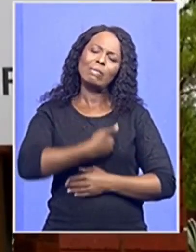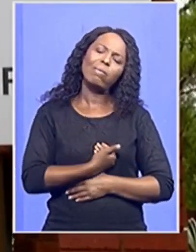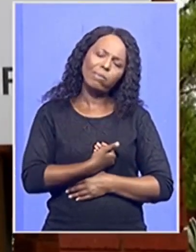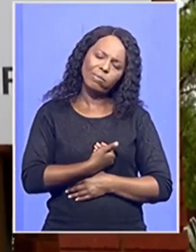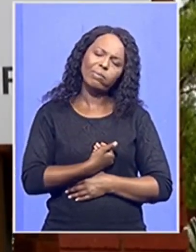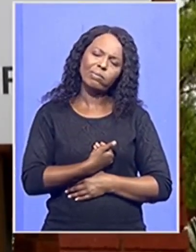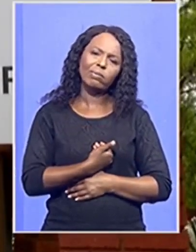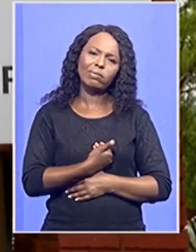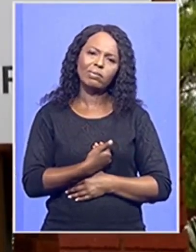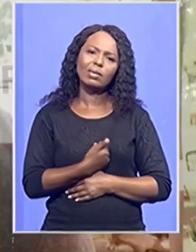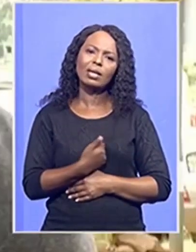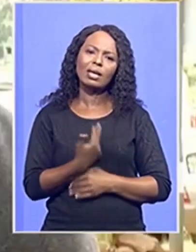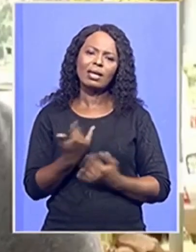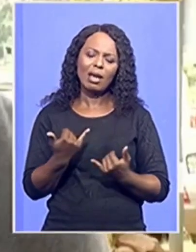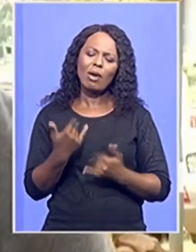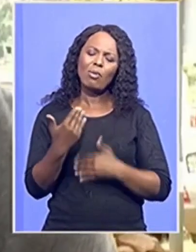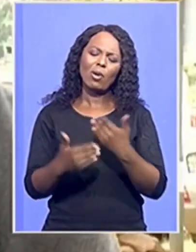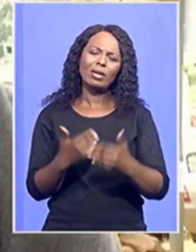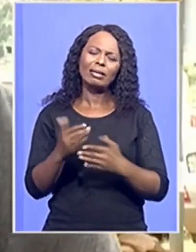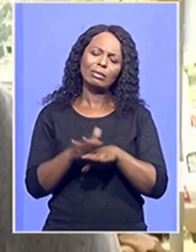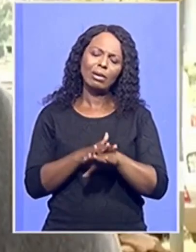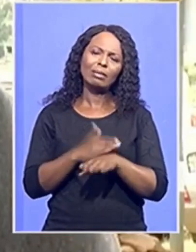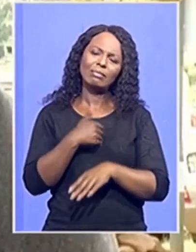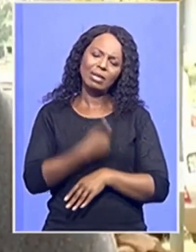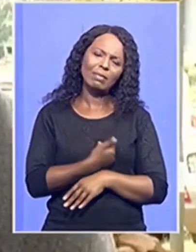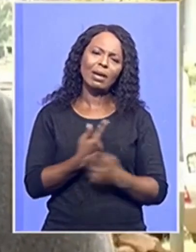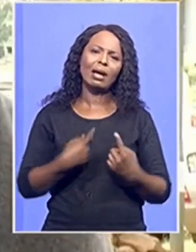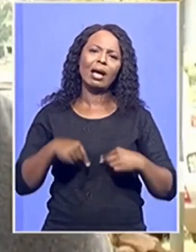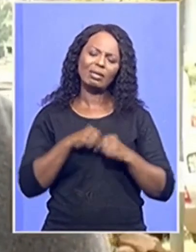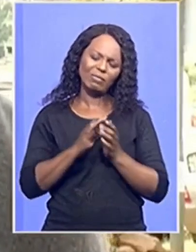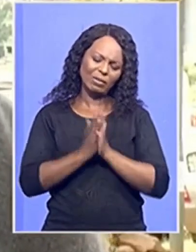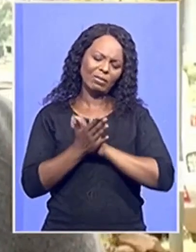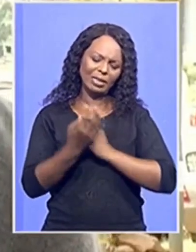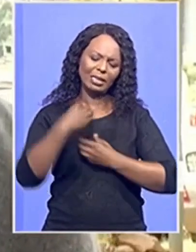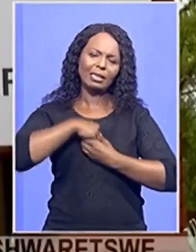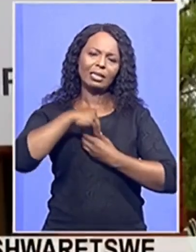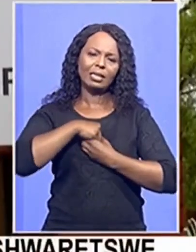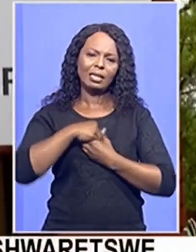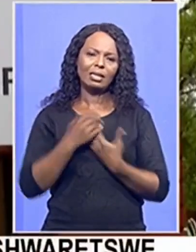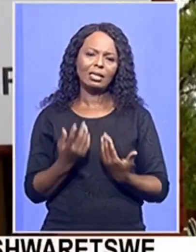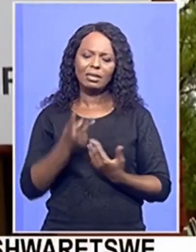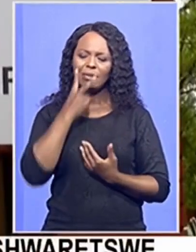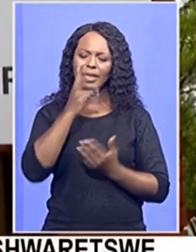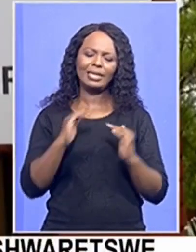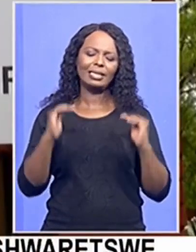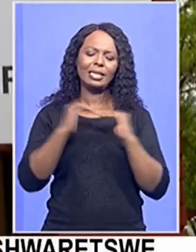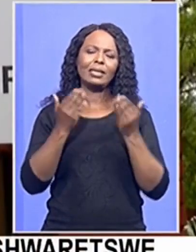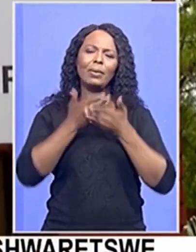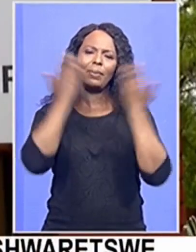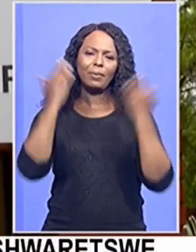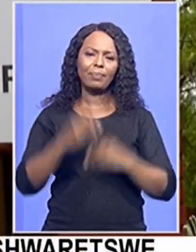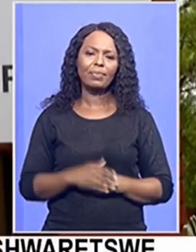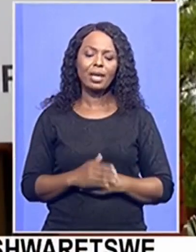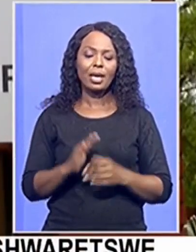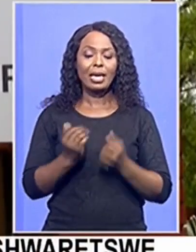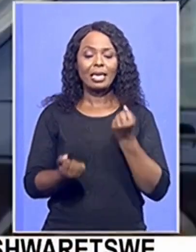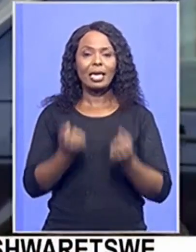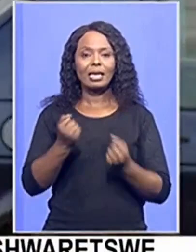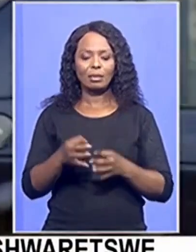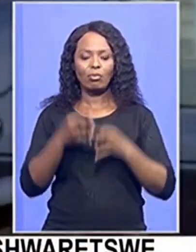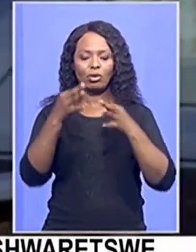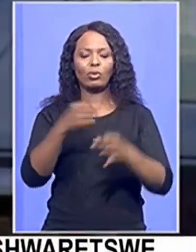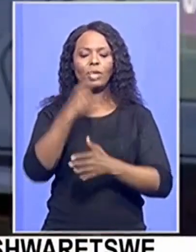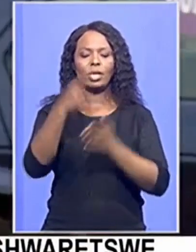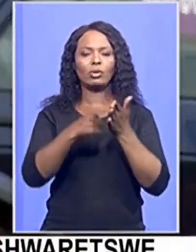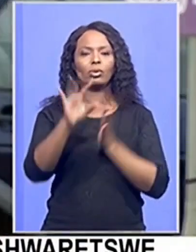are still killing us inside because of it seems that the justice are not there. Morero buseditswe morago go Mantaga beke e tlang